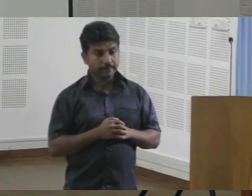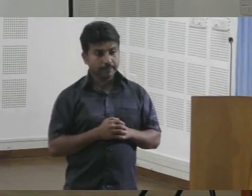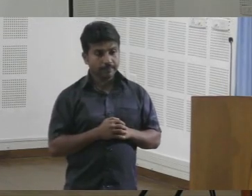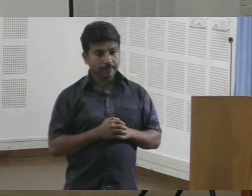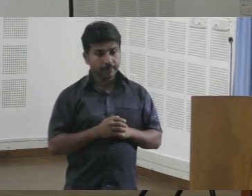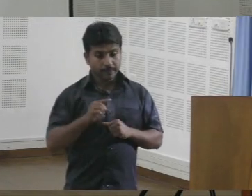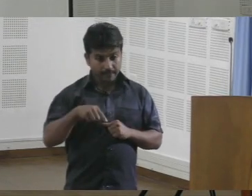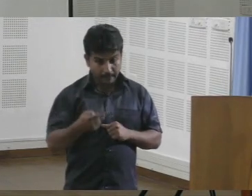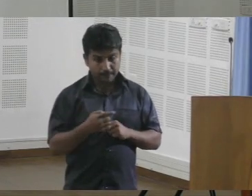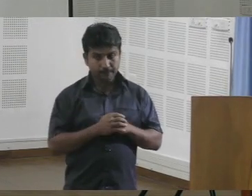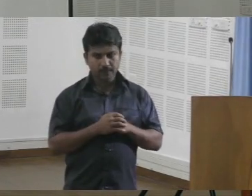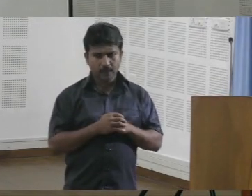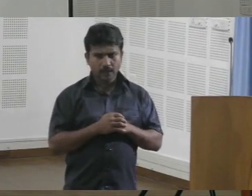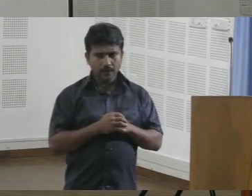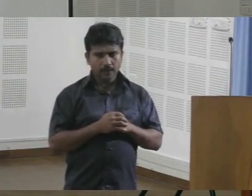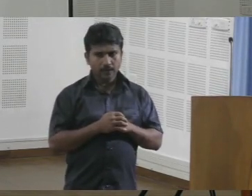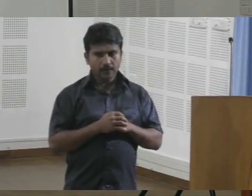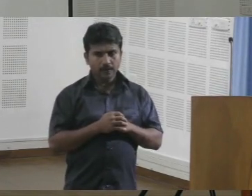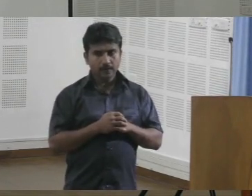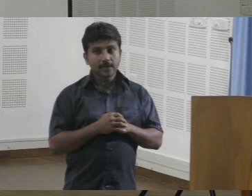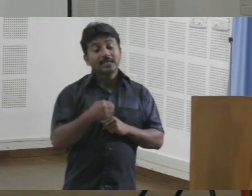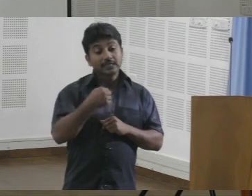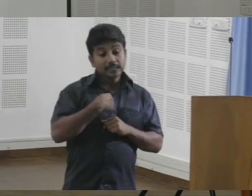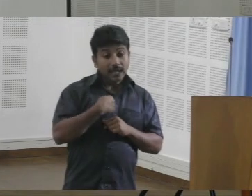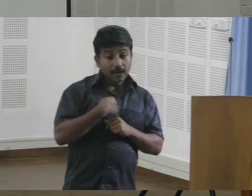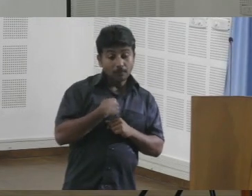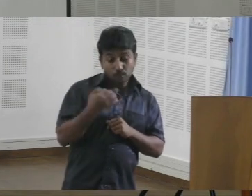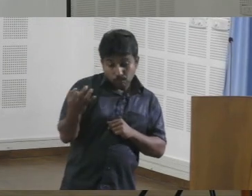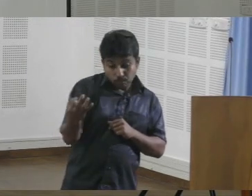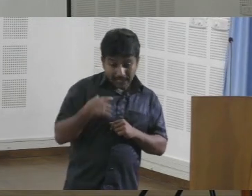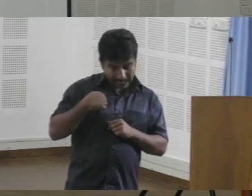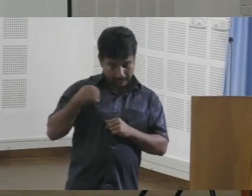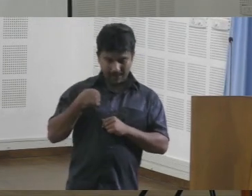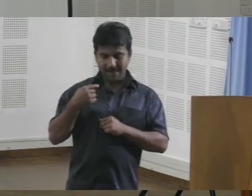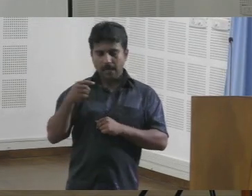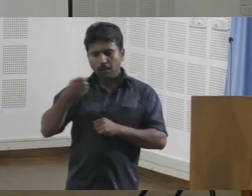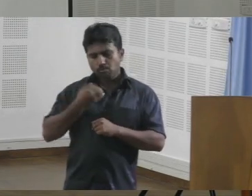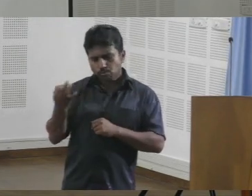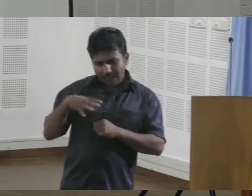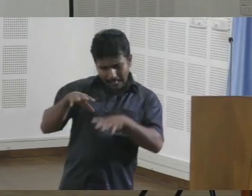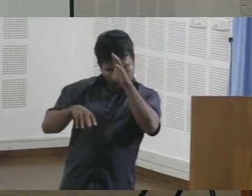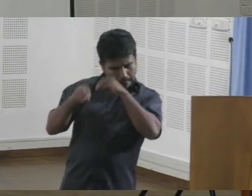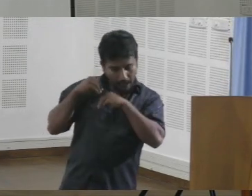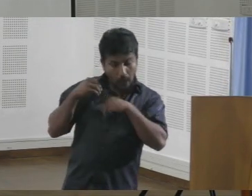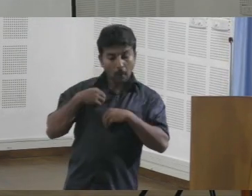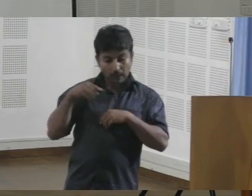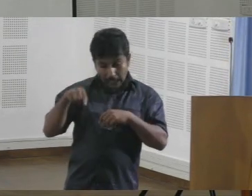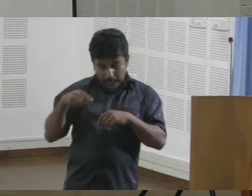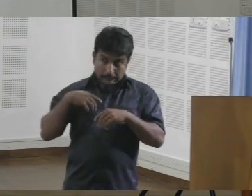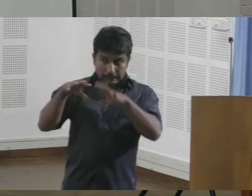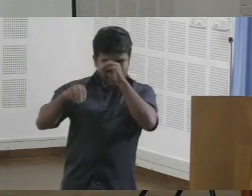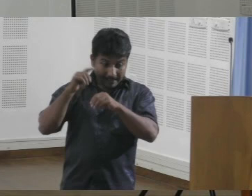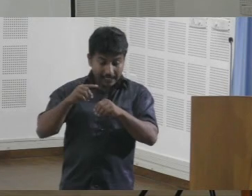അപ്പൊ ഞാൻ എന്റെ വീട്ടില് എന്ത് ഞാൻ എന്തെങ്കിലും പഠിച്ച പുതിയൊരു കാര്യം എനിക്ക് മനസ്സിലായ ഞാൻ അന്നേ മൂലമായിട്ട് ട്രൈ